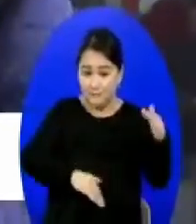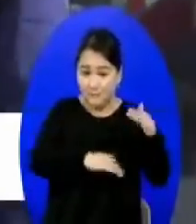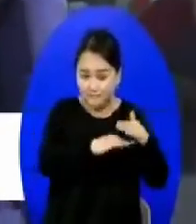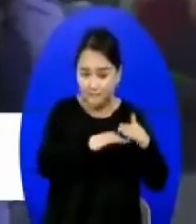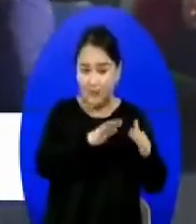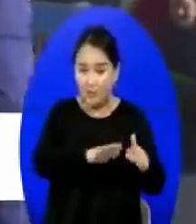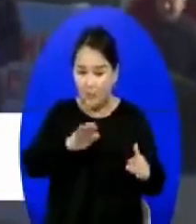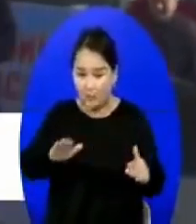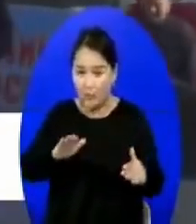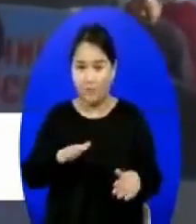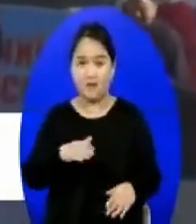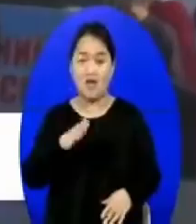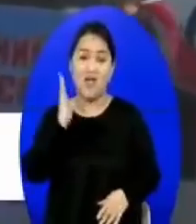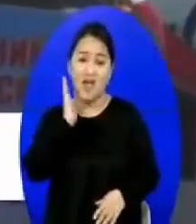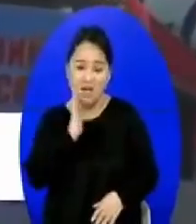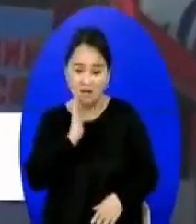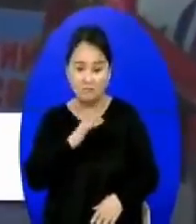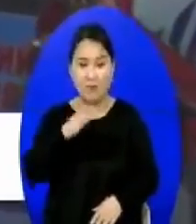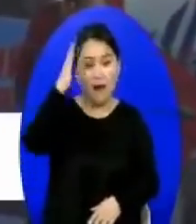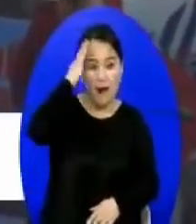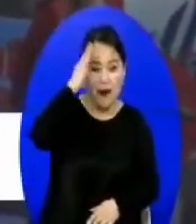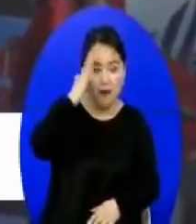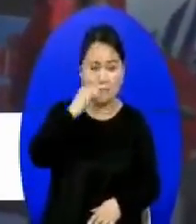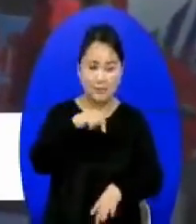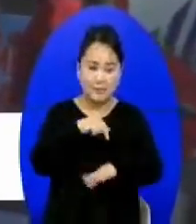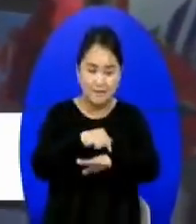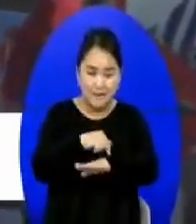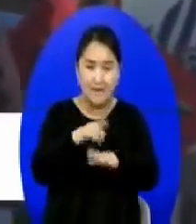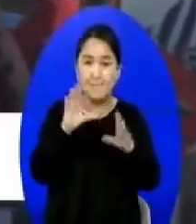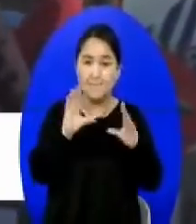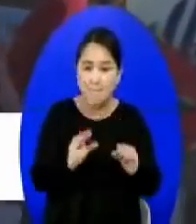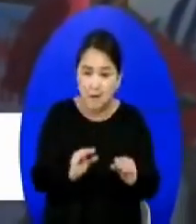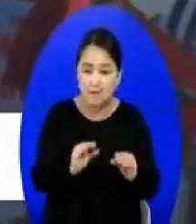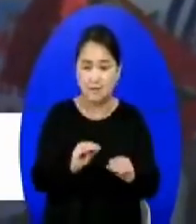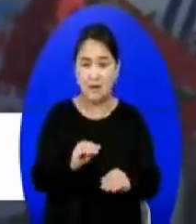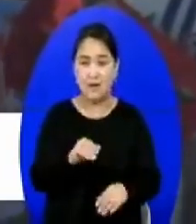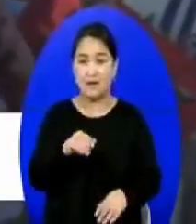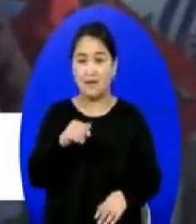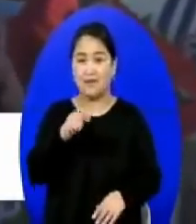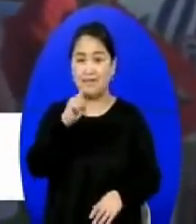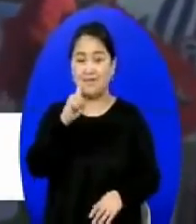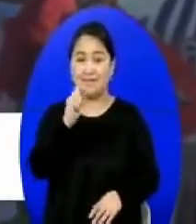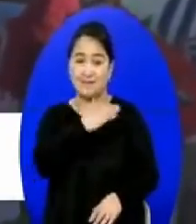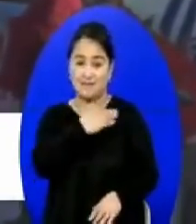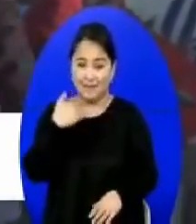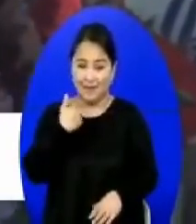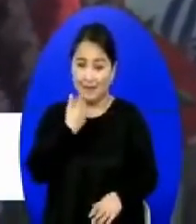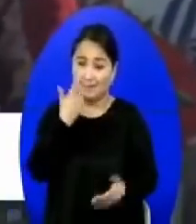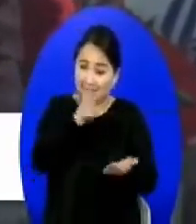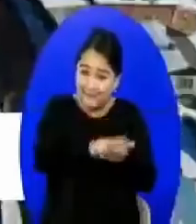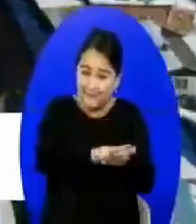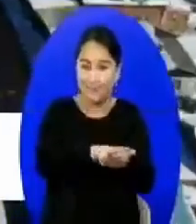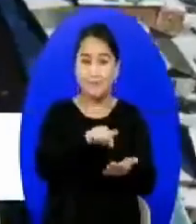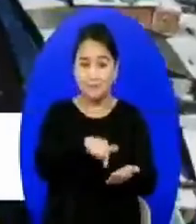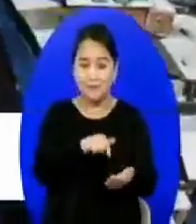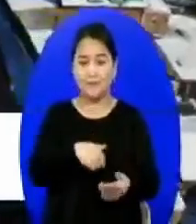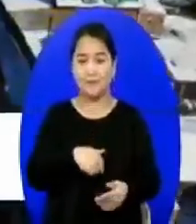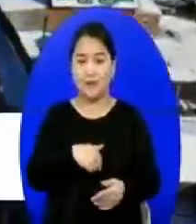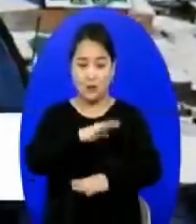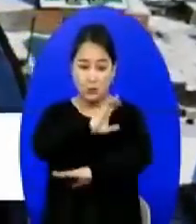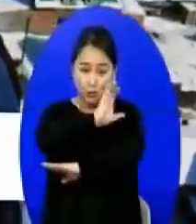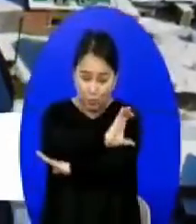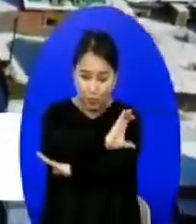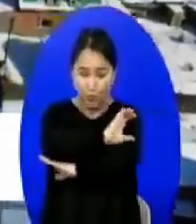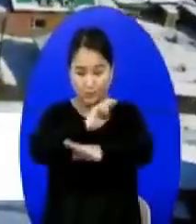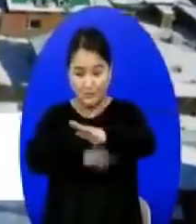өргөтлөсөн аавуудын ажлын цагийг 1 цагаар багасгах тухай нийслэлийн засаг даргын захирамж гарсан. Ингэснээр сургууль цэцэрлэгийн үйл ажиллагаа эхэлтэл эцэг эхчүүд тарах цагаас